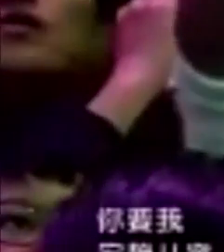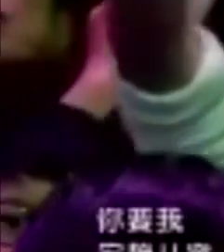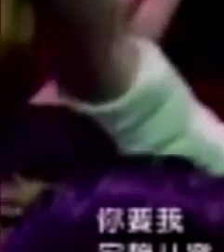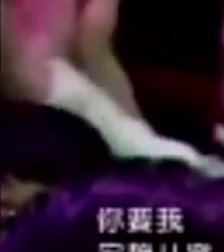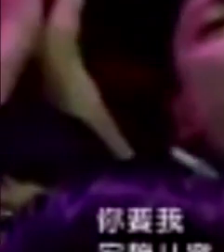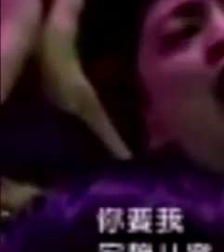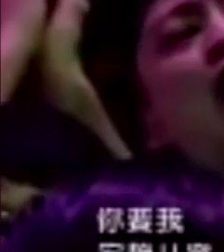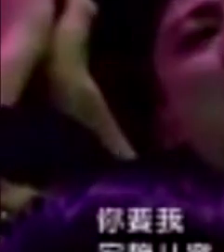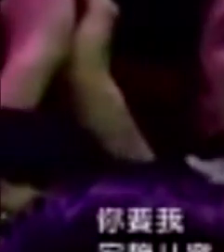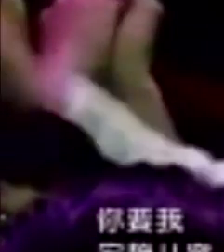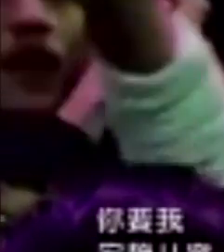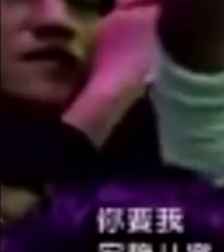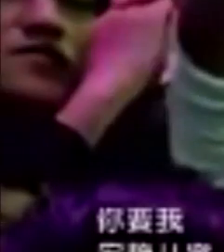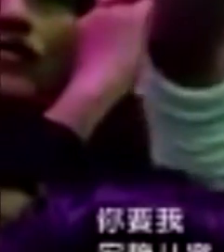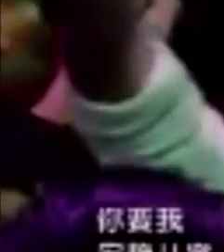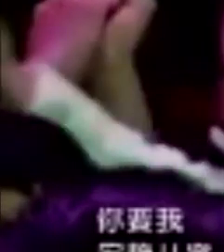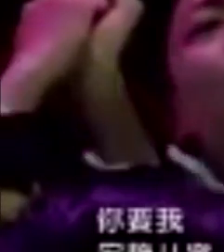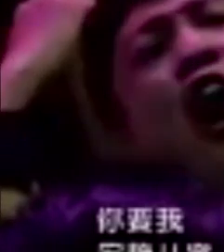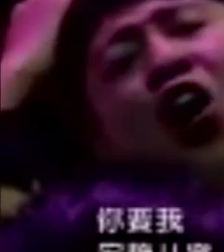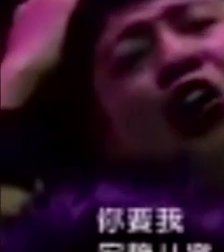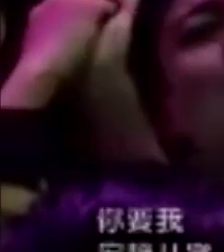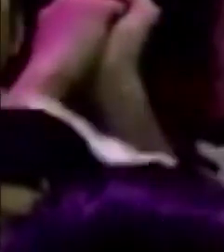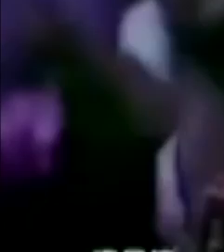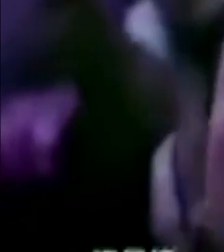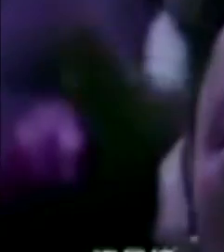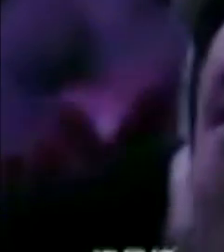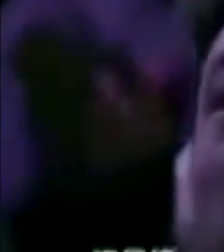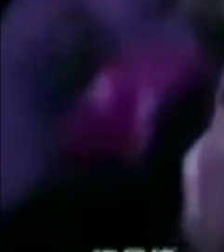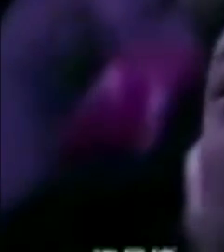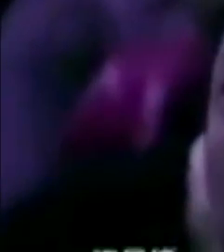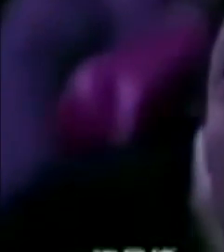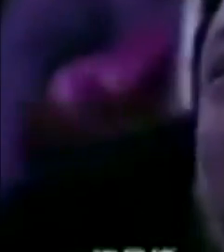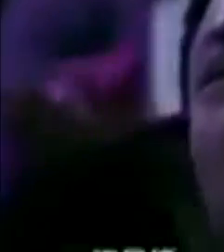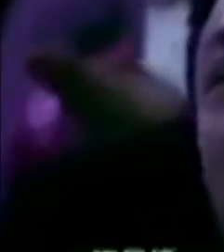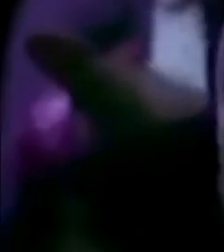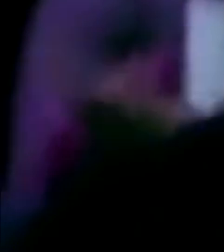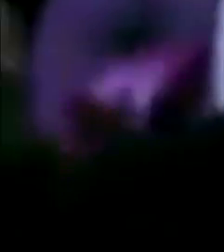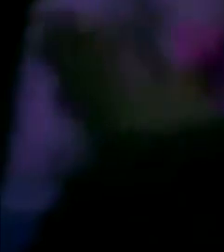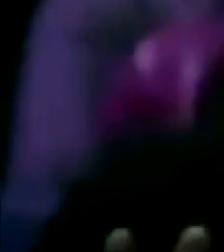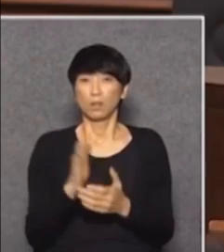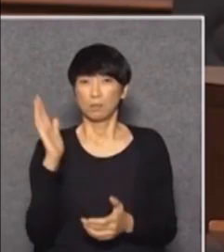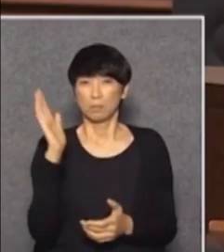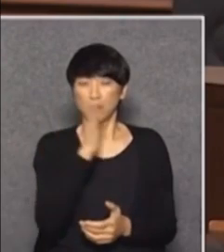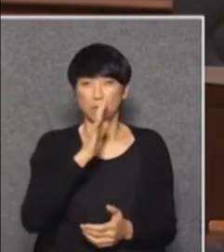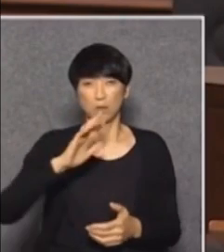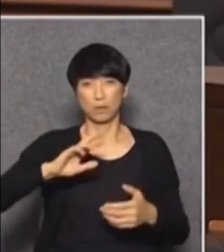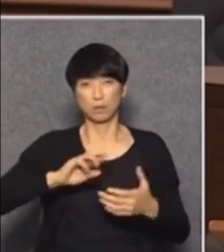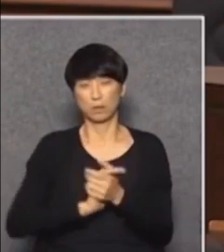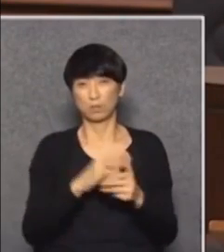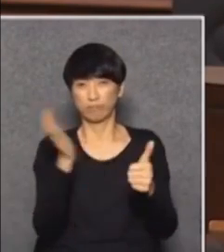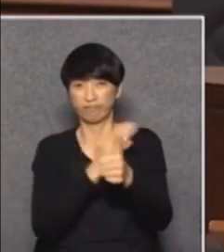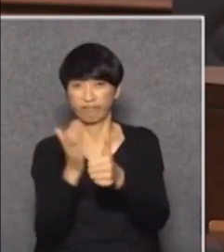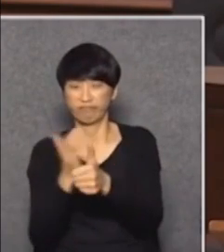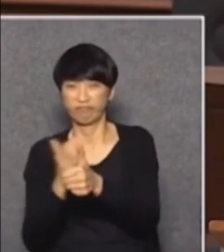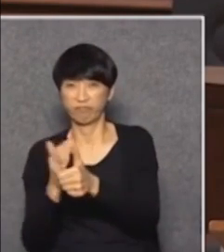验，常屈辱你兼且着坏理片，